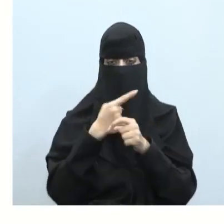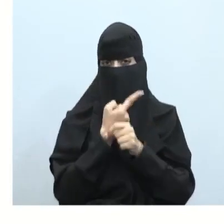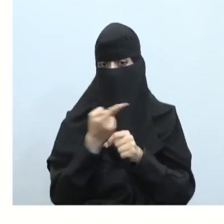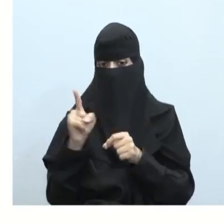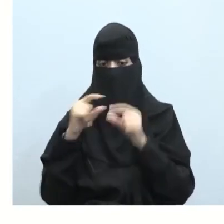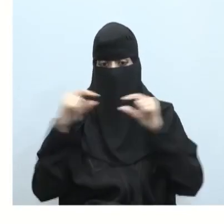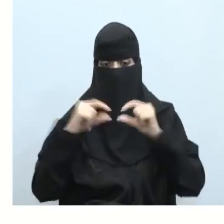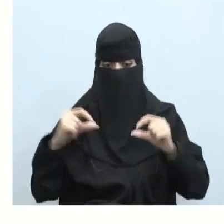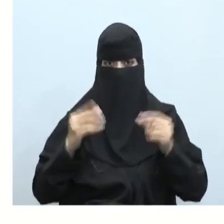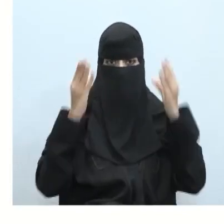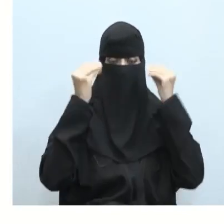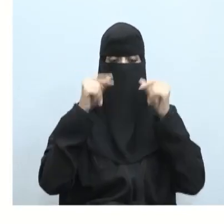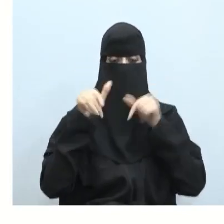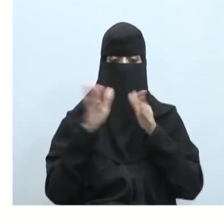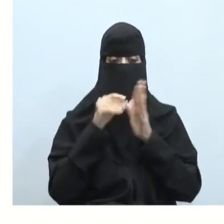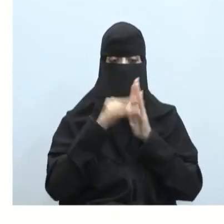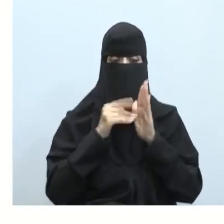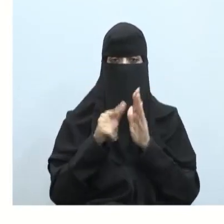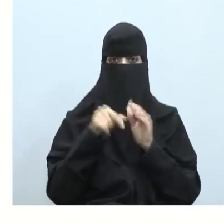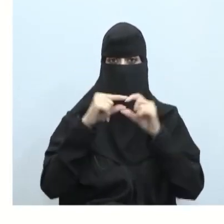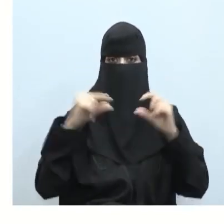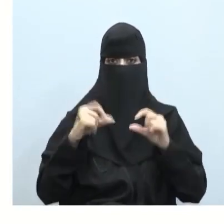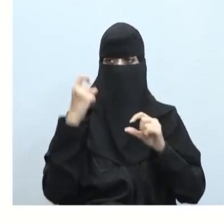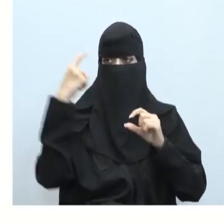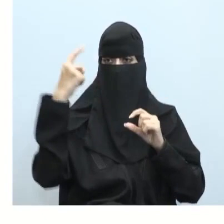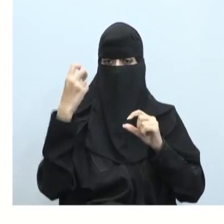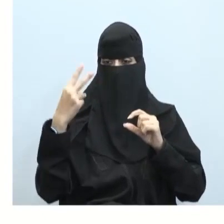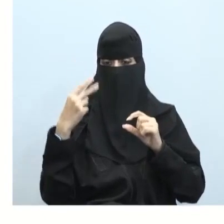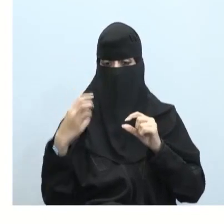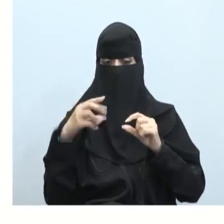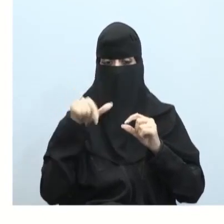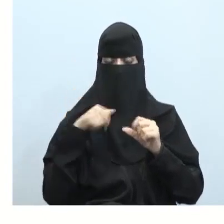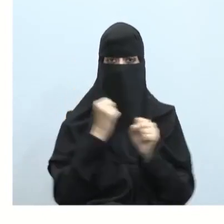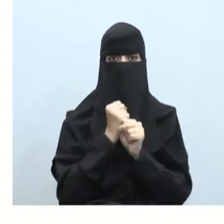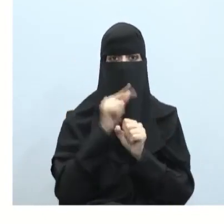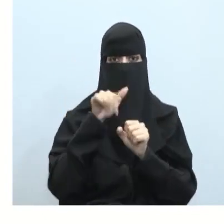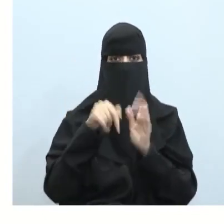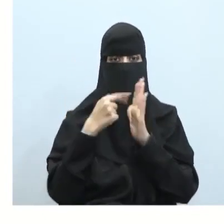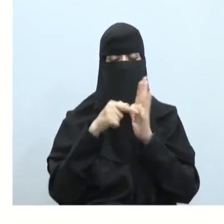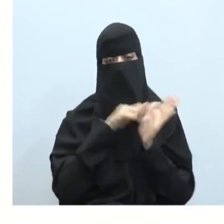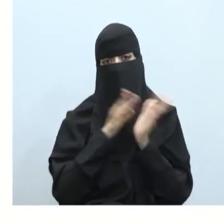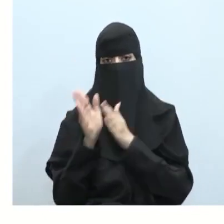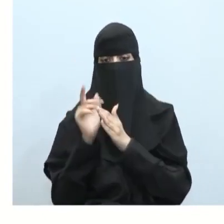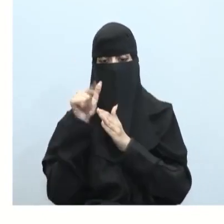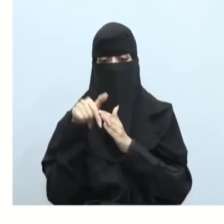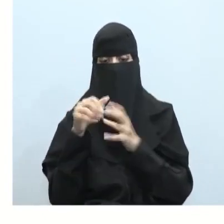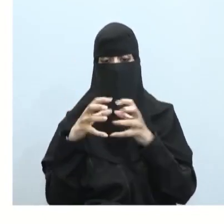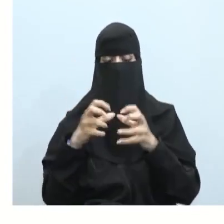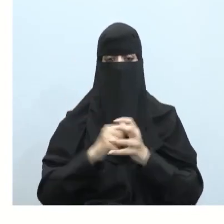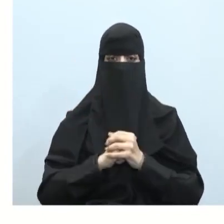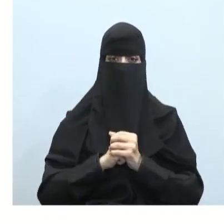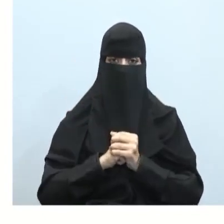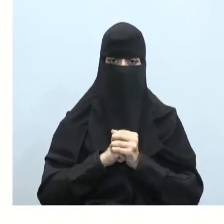تنفيذ جميع اسطر التعليمات البرمجيه المصدريه سطرا تلو الاخر اثناء تنفيذ البرنامج بواسطه المفسر